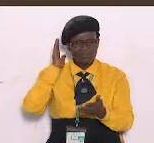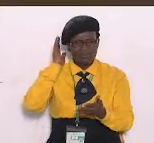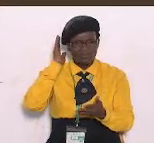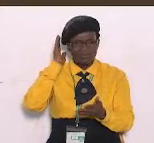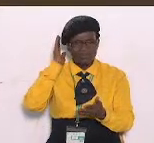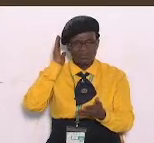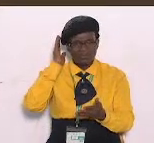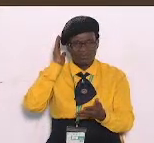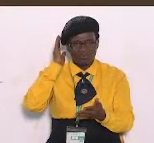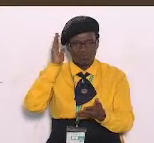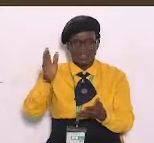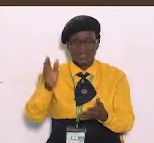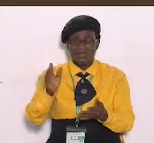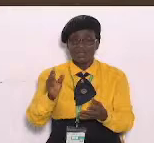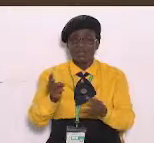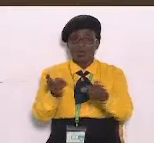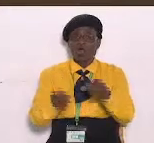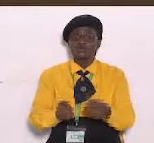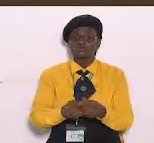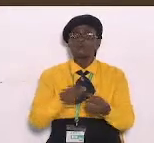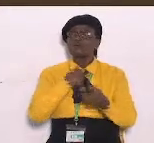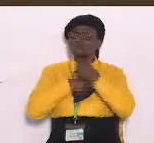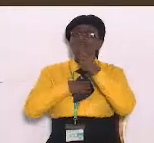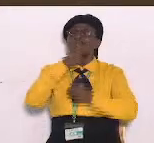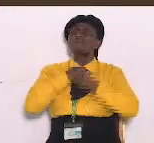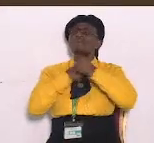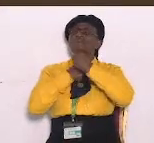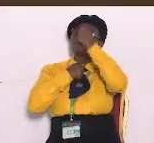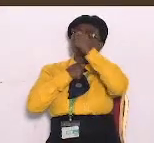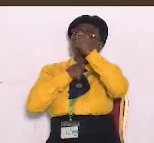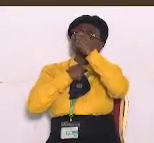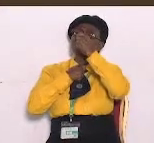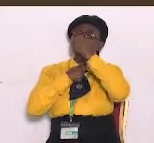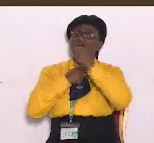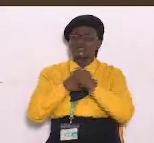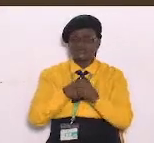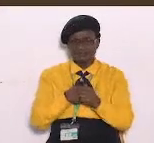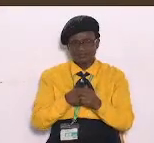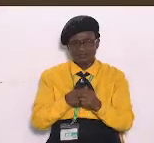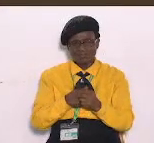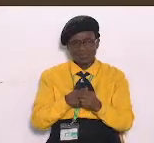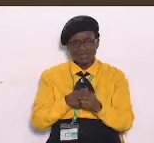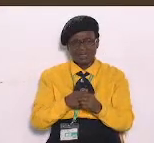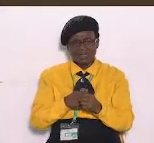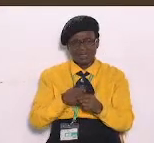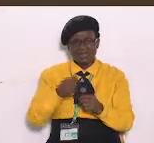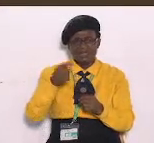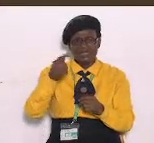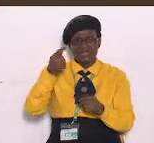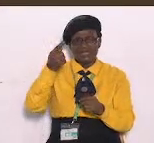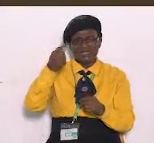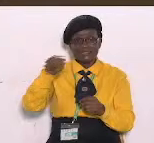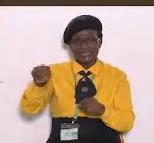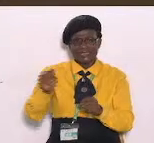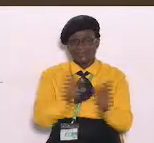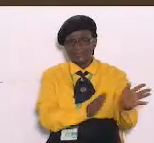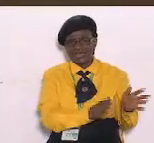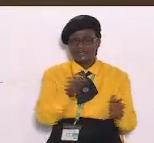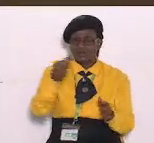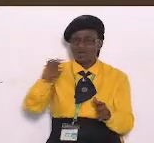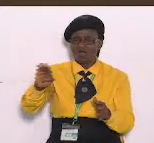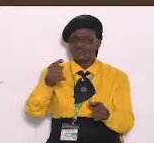tuer et d'autres qui veulent qui vont essayer même de se tuer